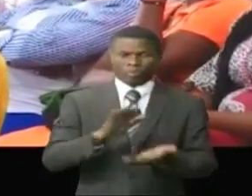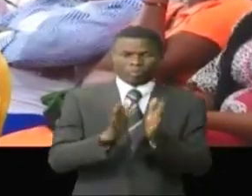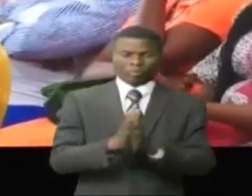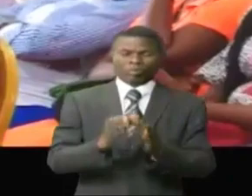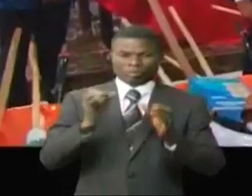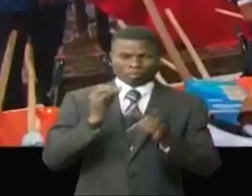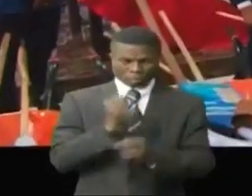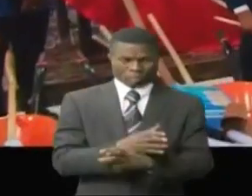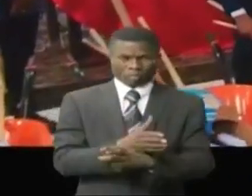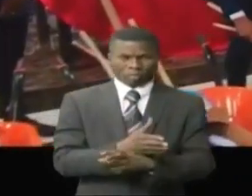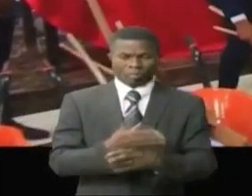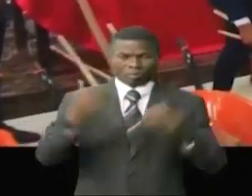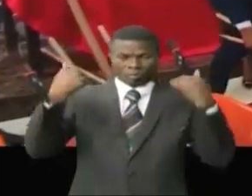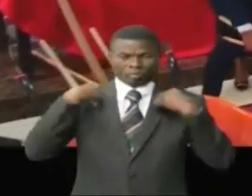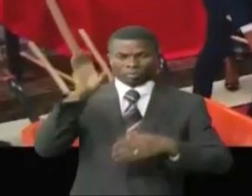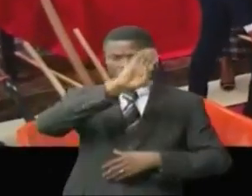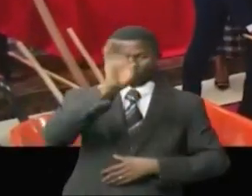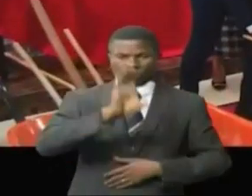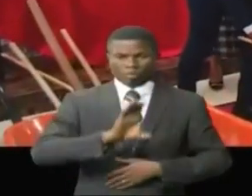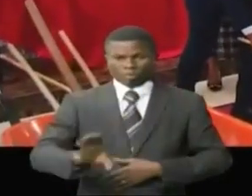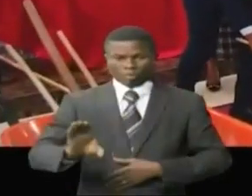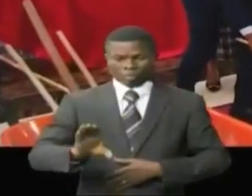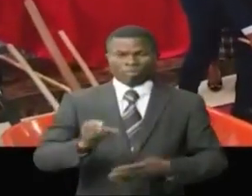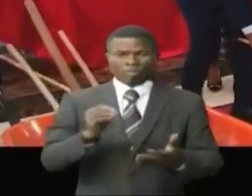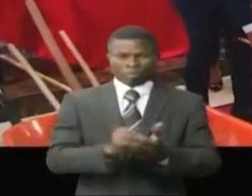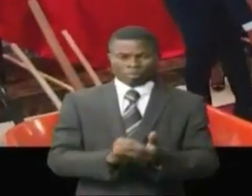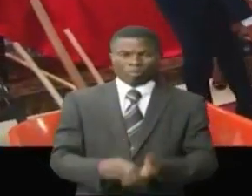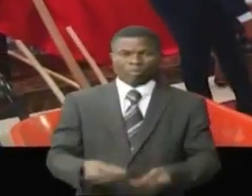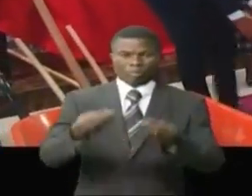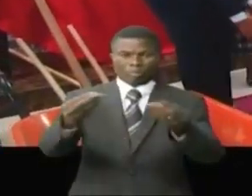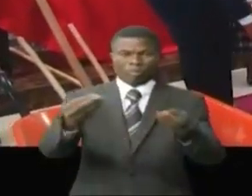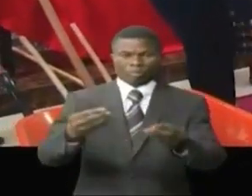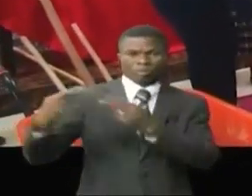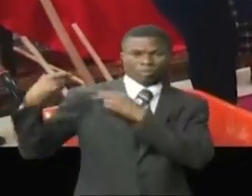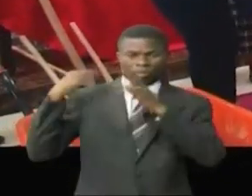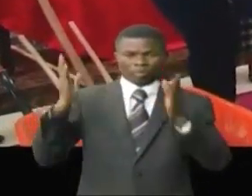arriver. L'autorité municipale a à cette occasion remis aux